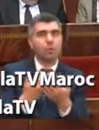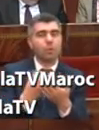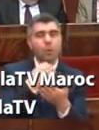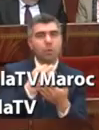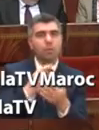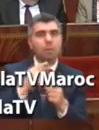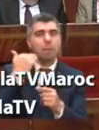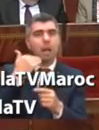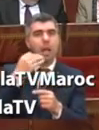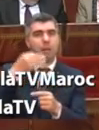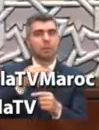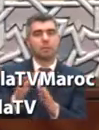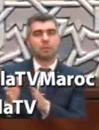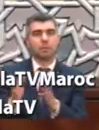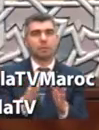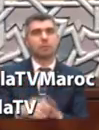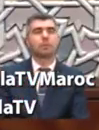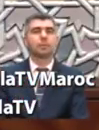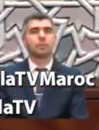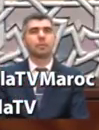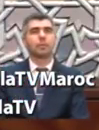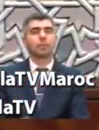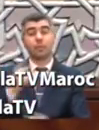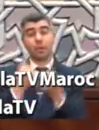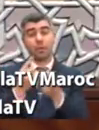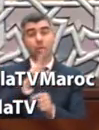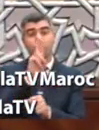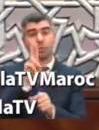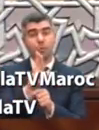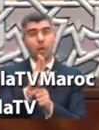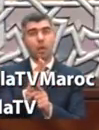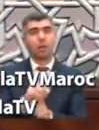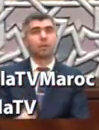وستستفيد مدينة مكناس. شكرا. هل هناك تعقيبات إضافية أخرى؟